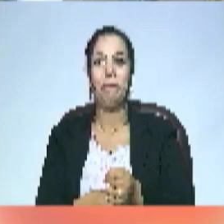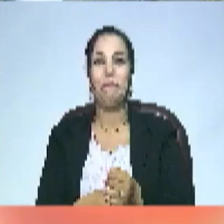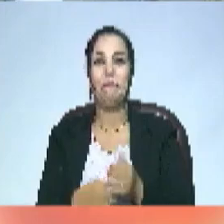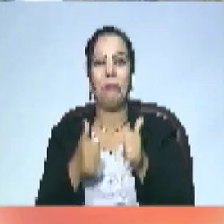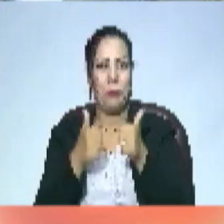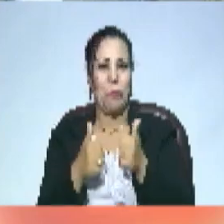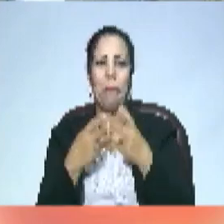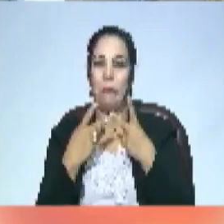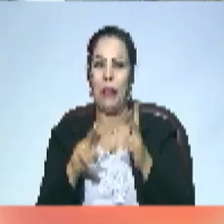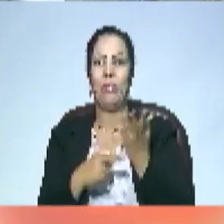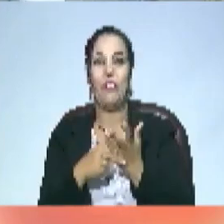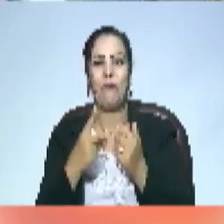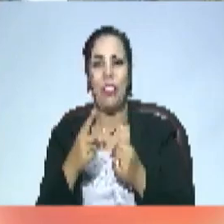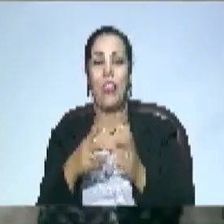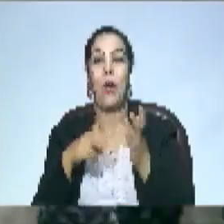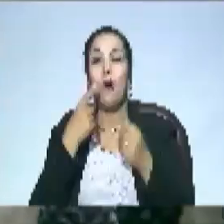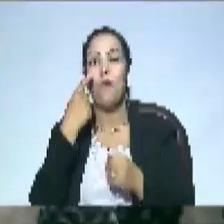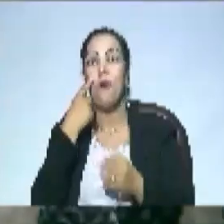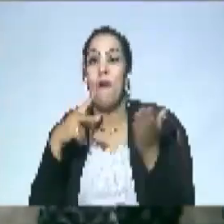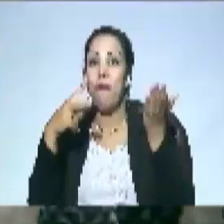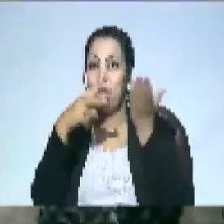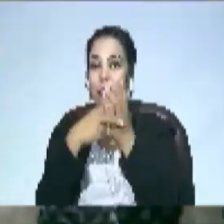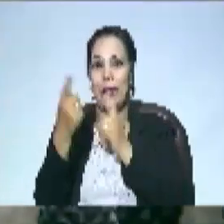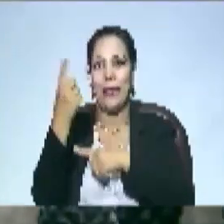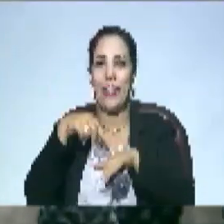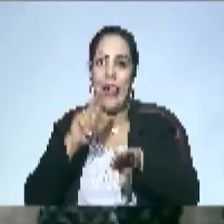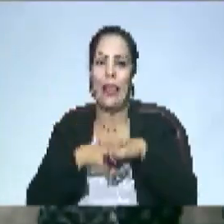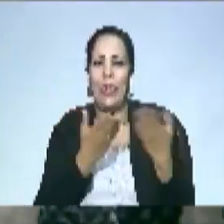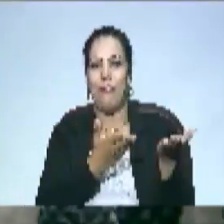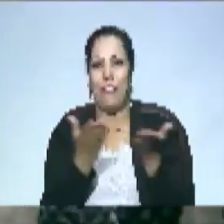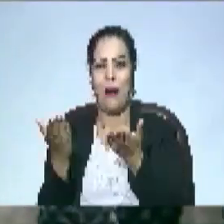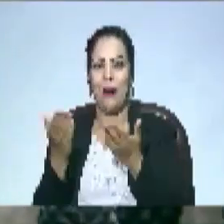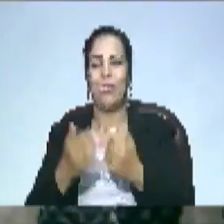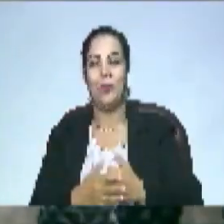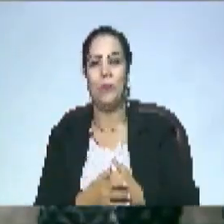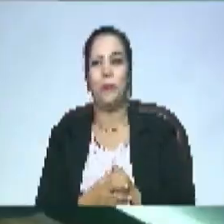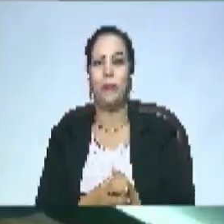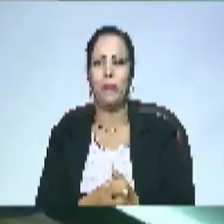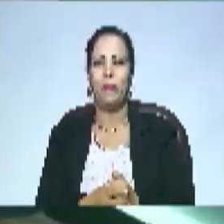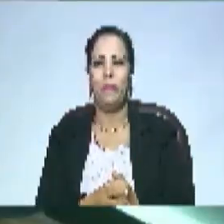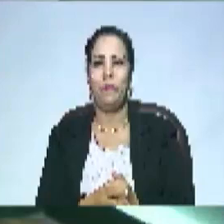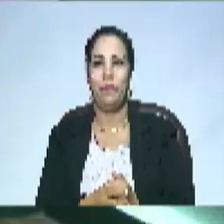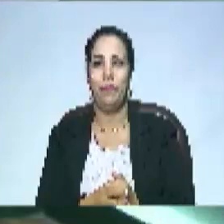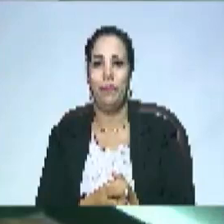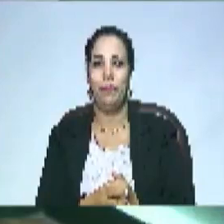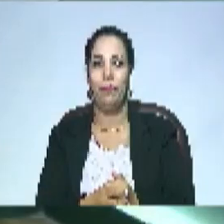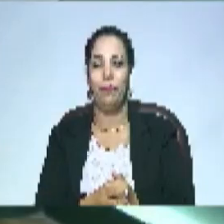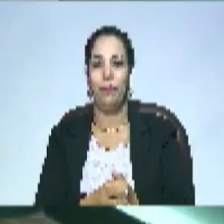هنروح لفاصل ونرجع لحضراتكم مره ثانيه.